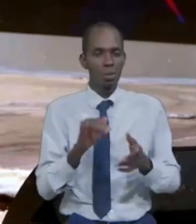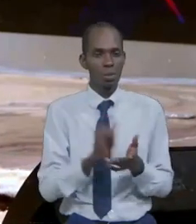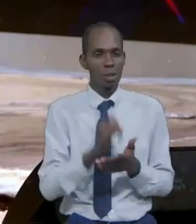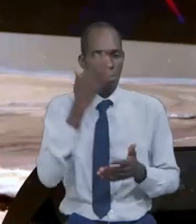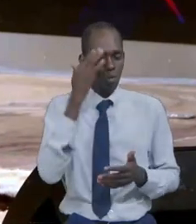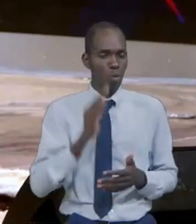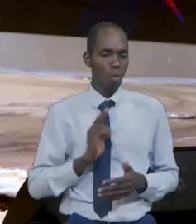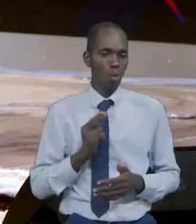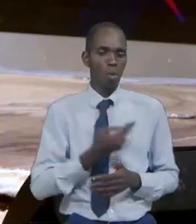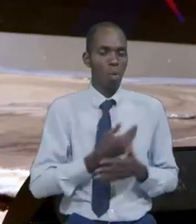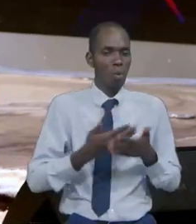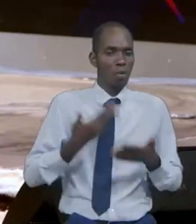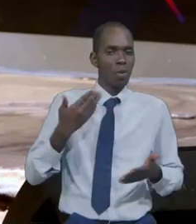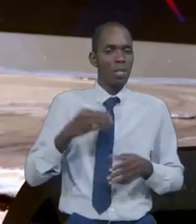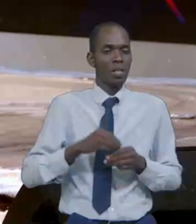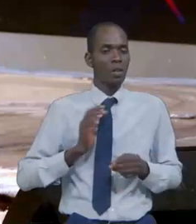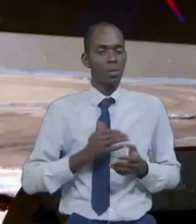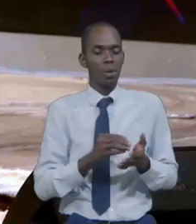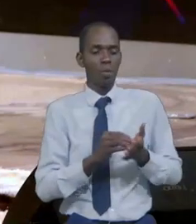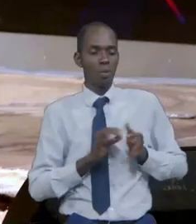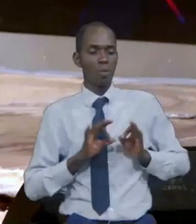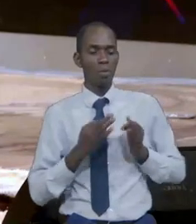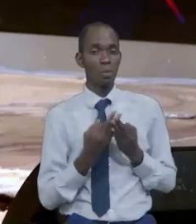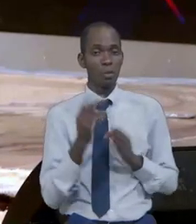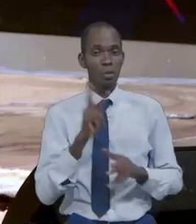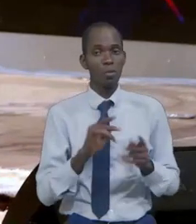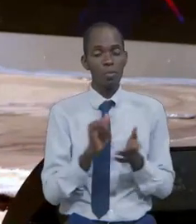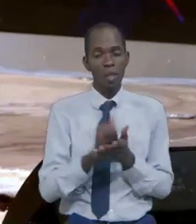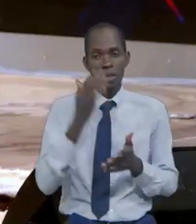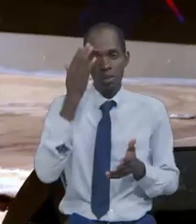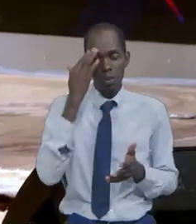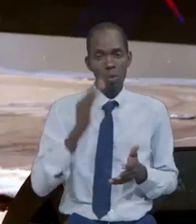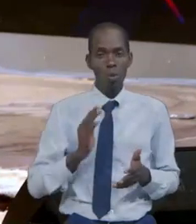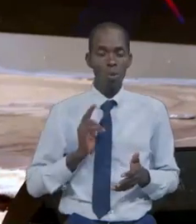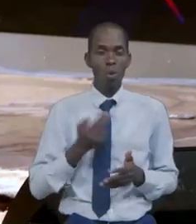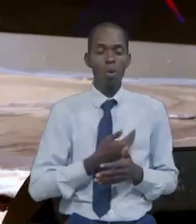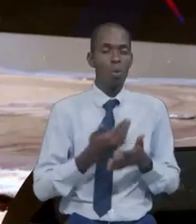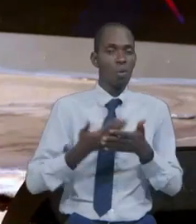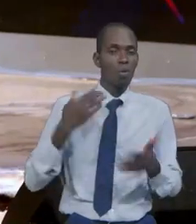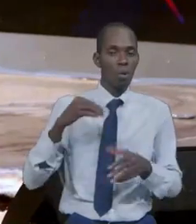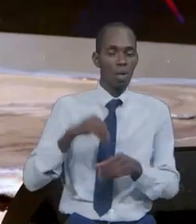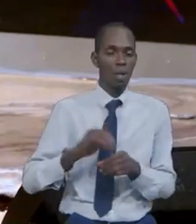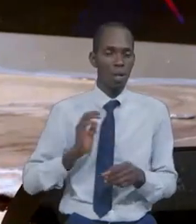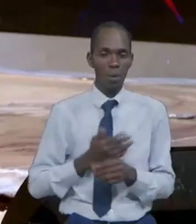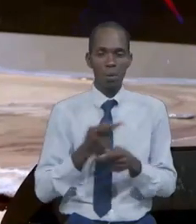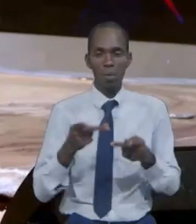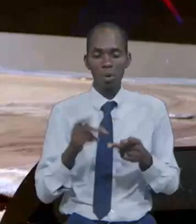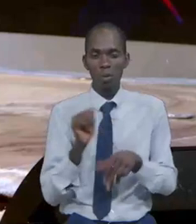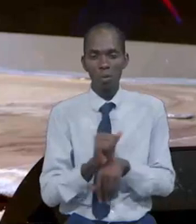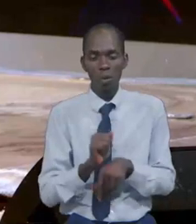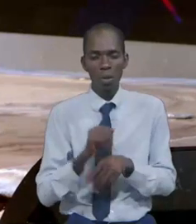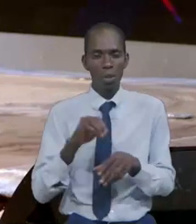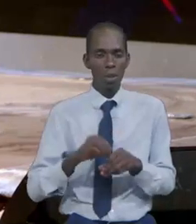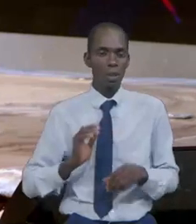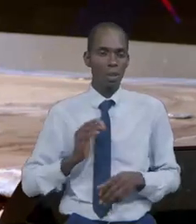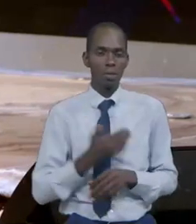les gens qui nous connaissent dans nos lieux de travail, les gens qui nous connaissent dans nos écoles, dans